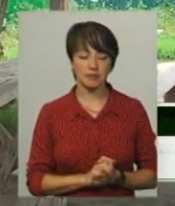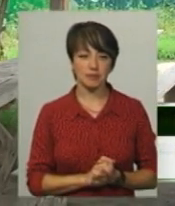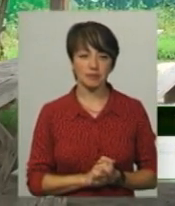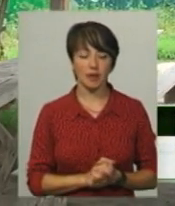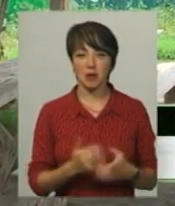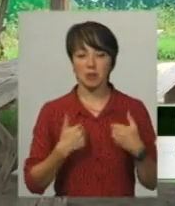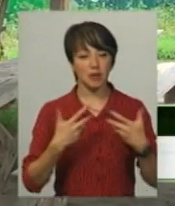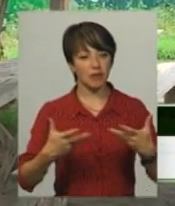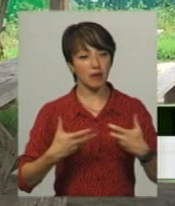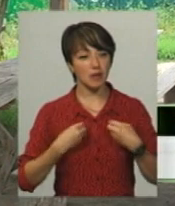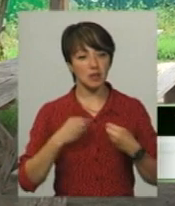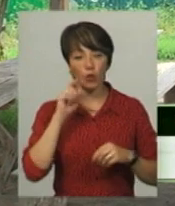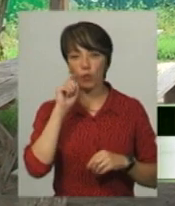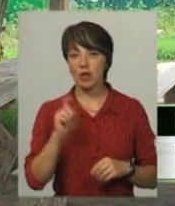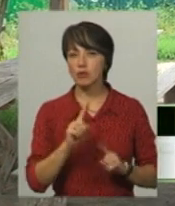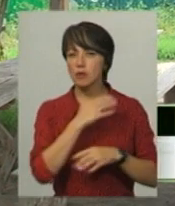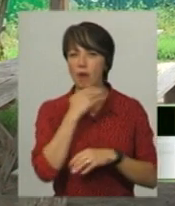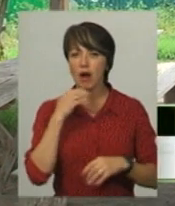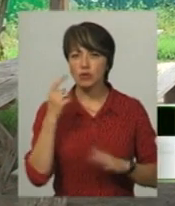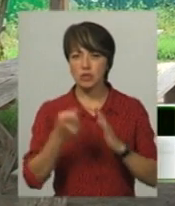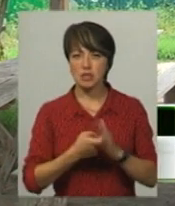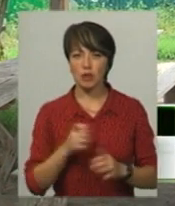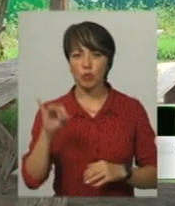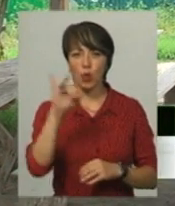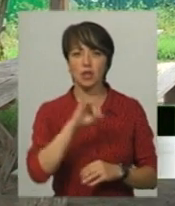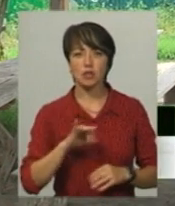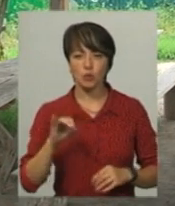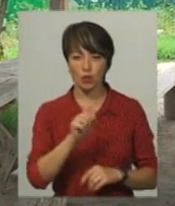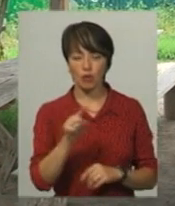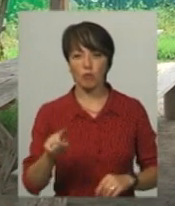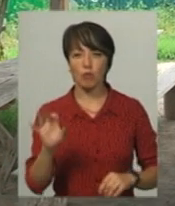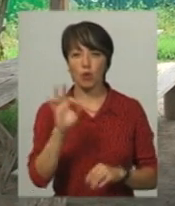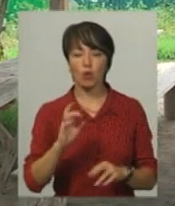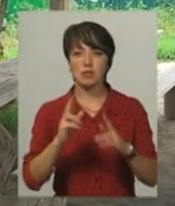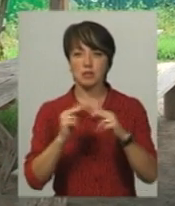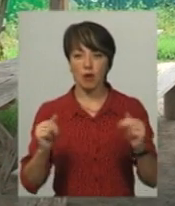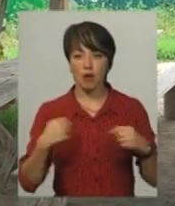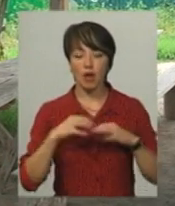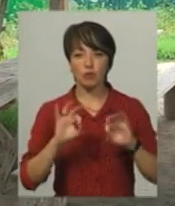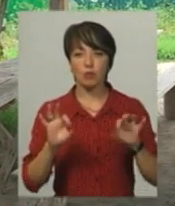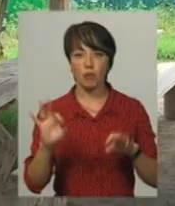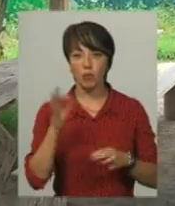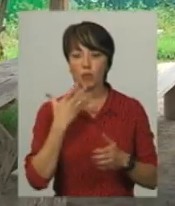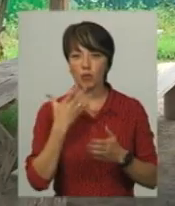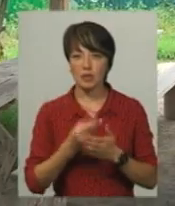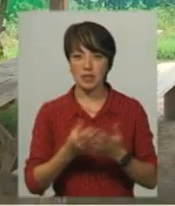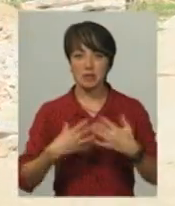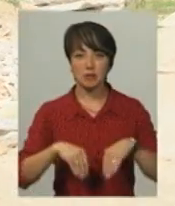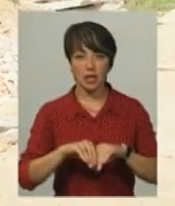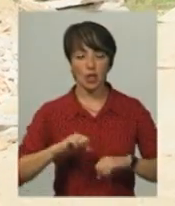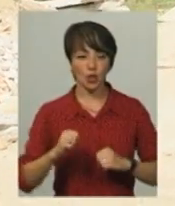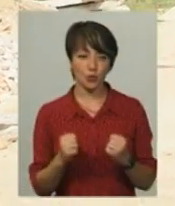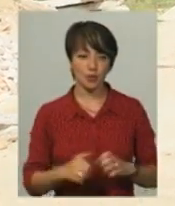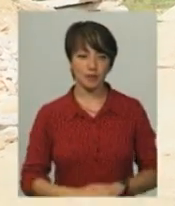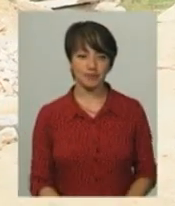Мене вразила Україна. Дуже багато чого ми дізналися про історію її, про замок. Я розповім про це моїй сім'ї та друзям.